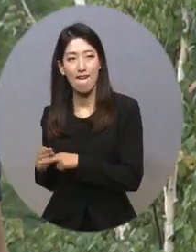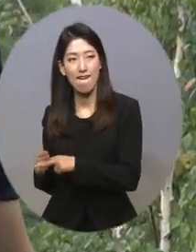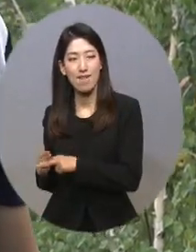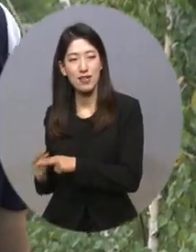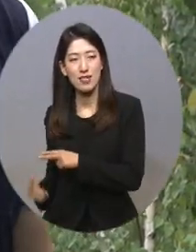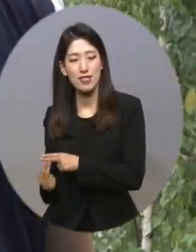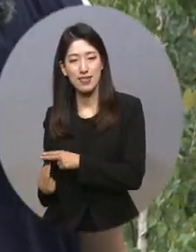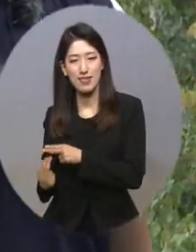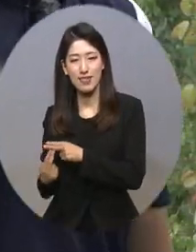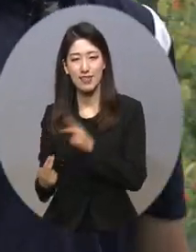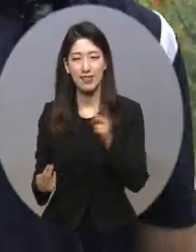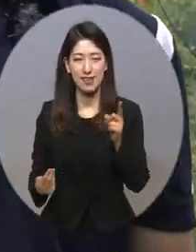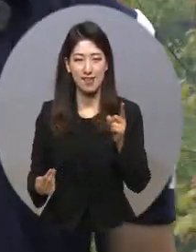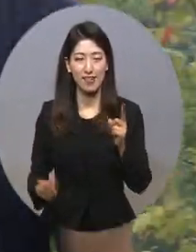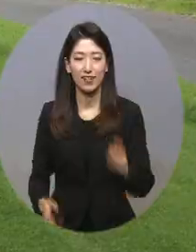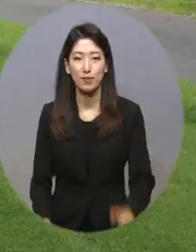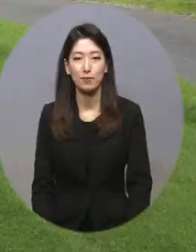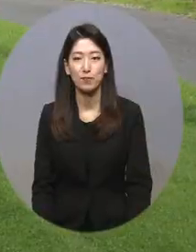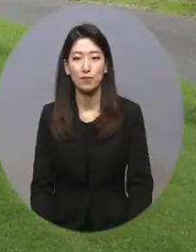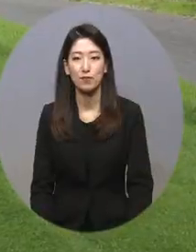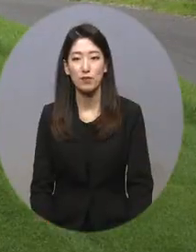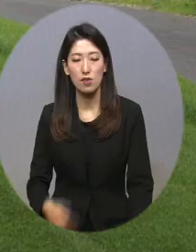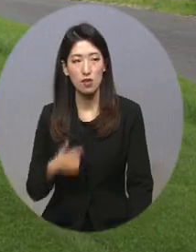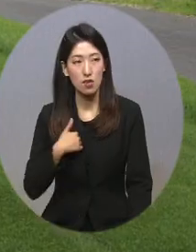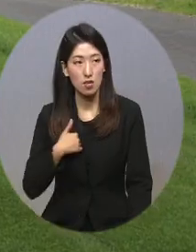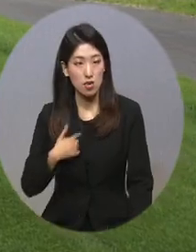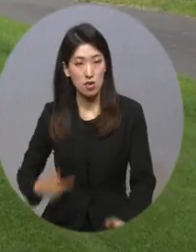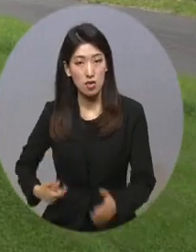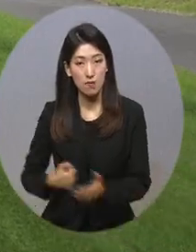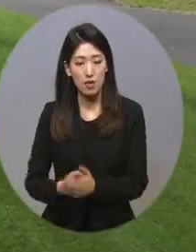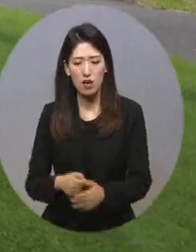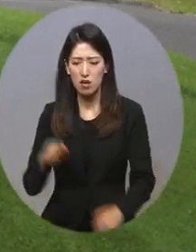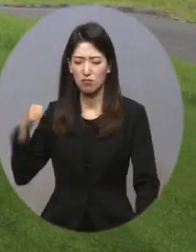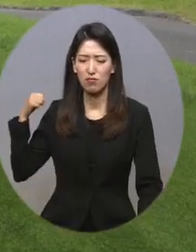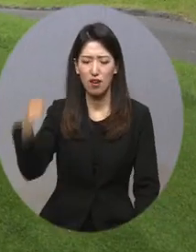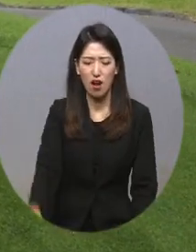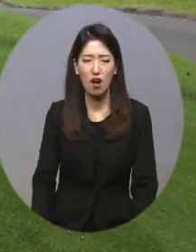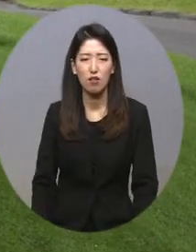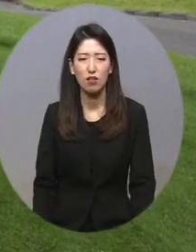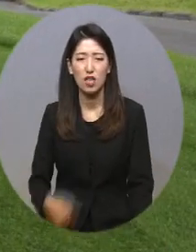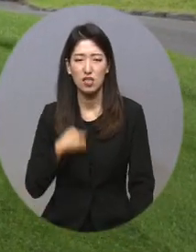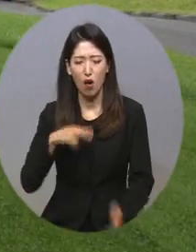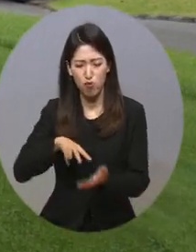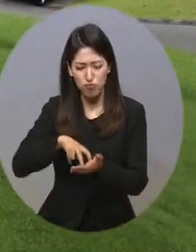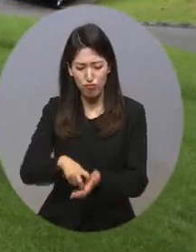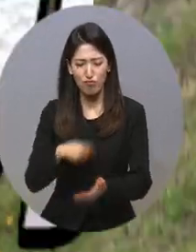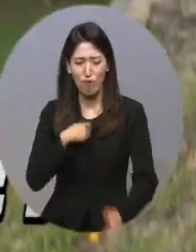그래. 변화. 목소리를 변신할 것 같은데, 이제. 아, 너 진짜. 나 진짜 무릎 꿇었어.